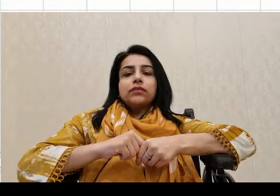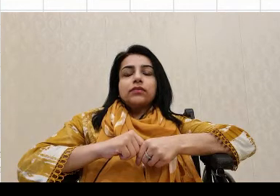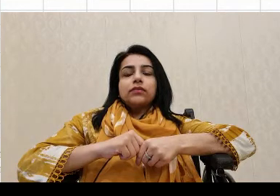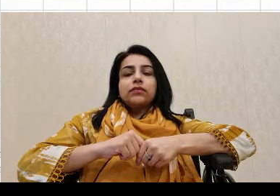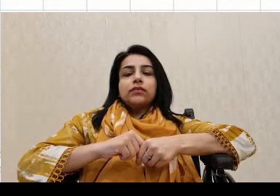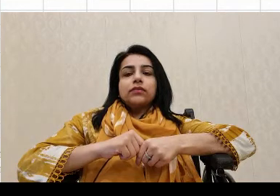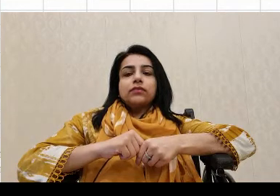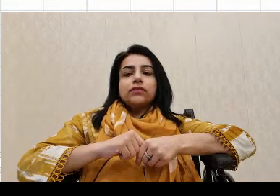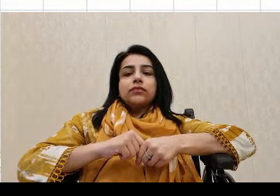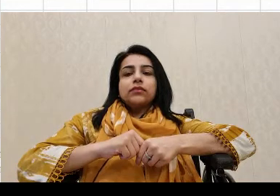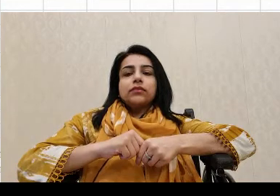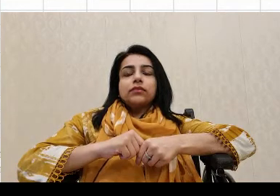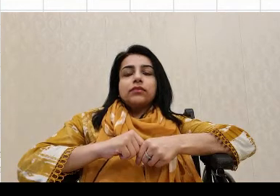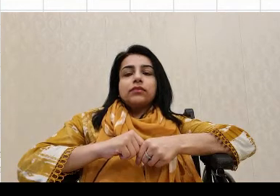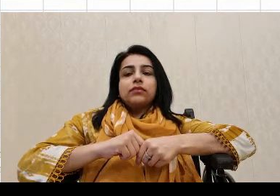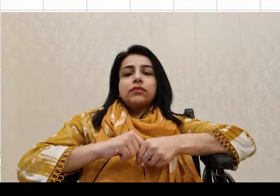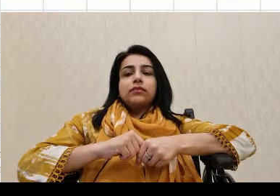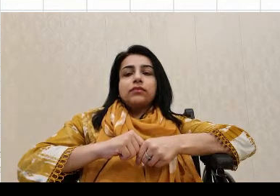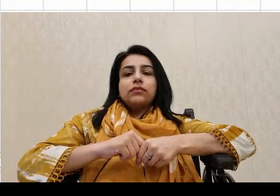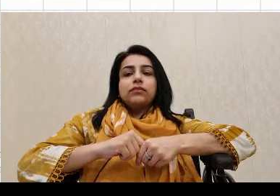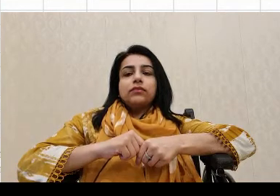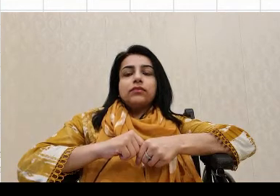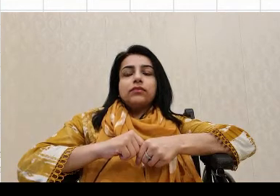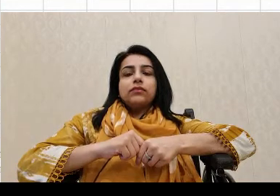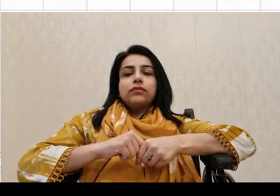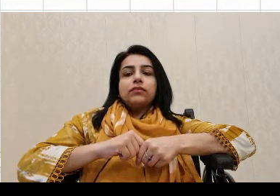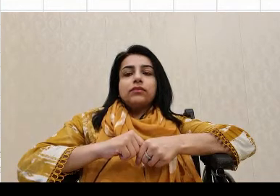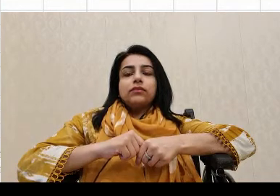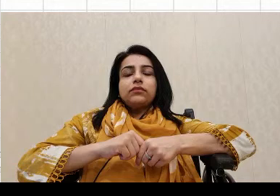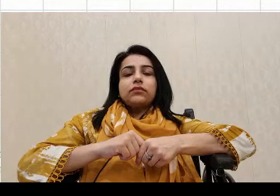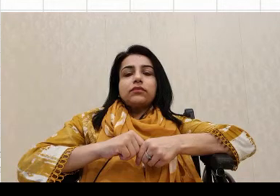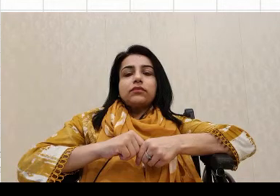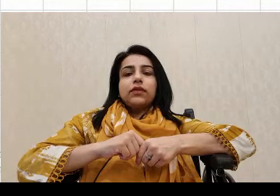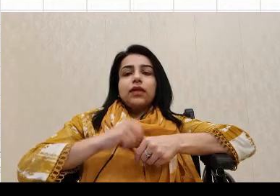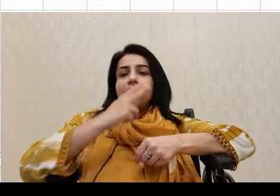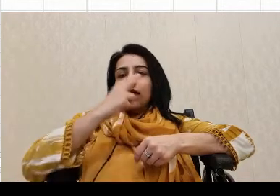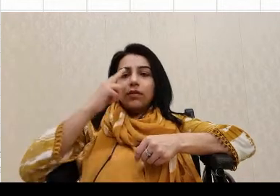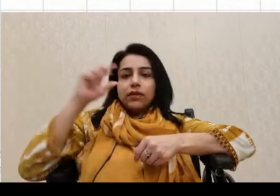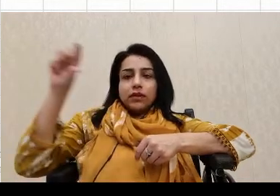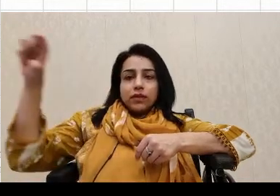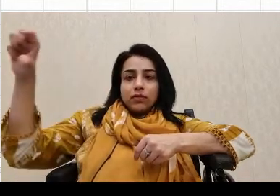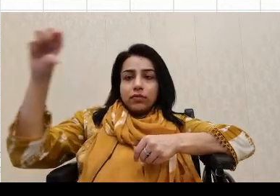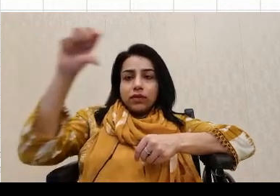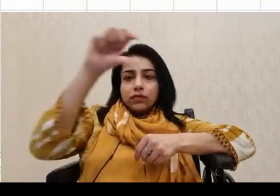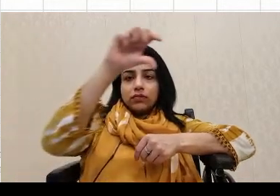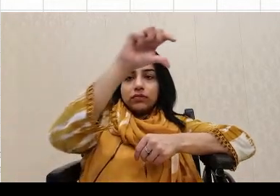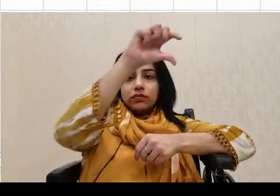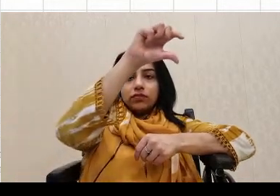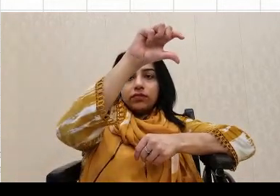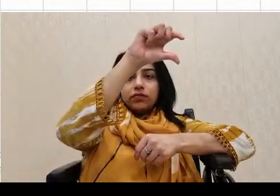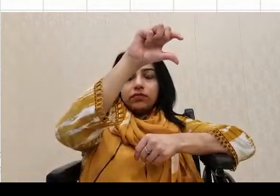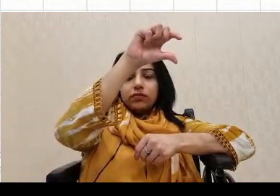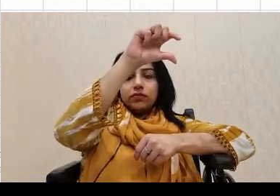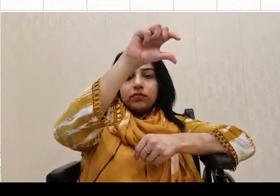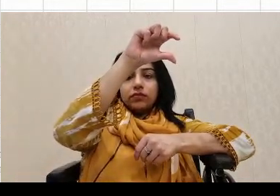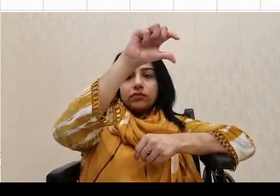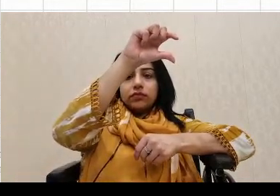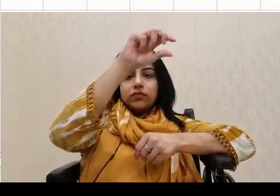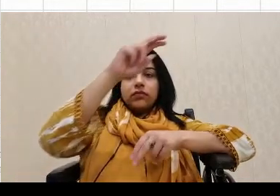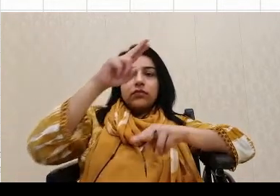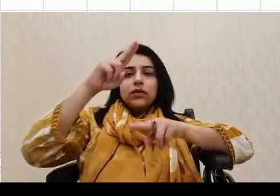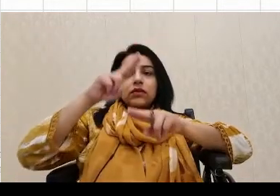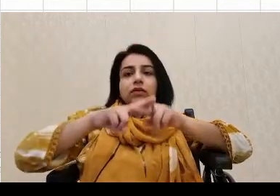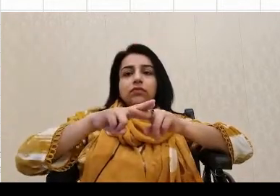आपको ये बता देता हूँ कि आपको बिल्कुल उसी तरह से जिस तरह के माइक्रोसॉफ्ट एमएस